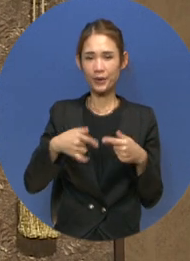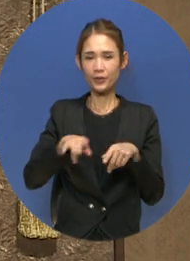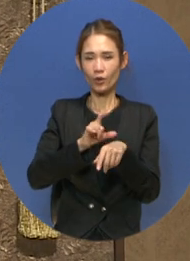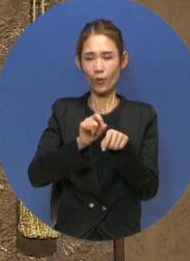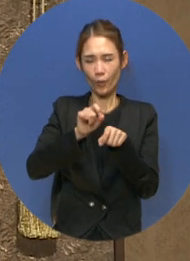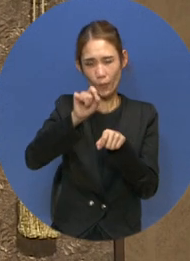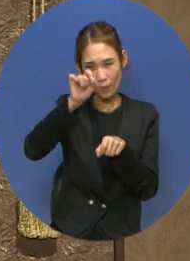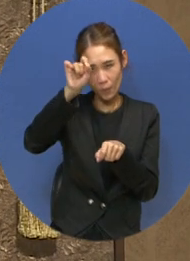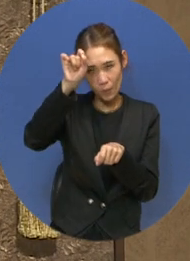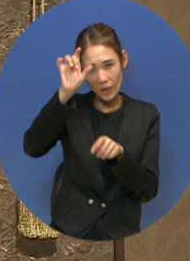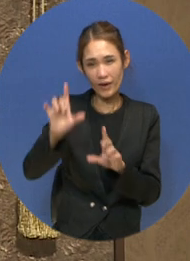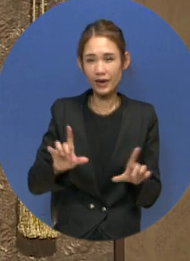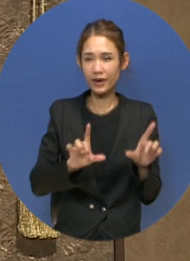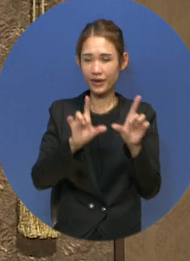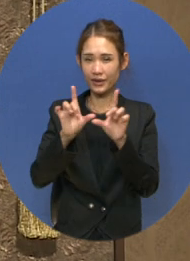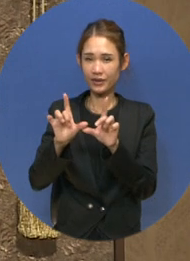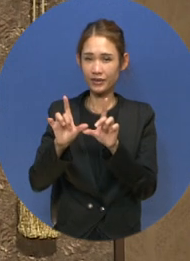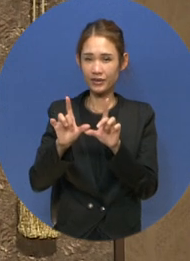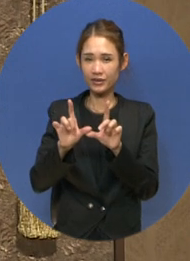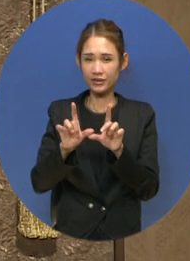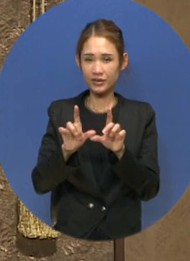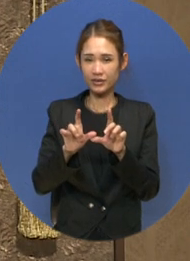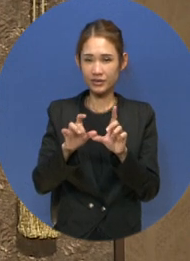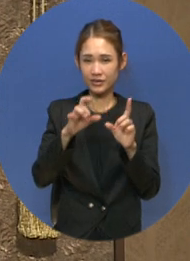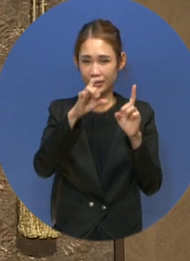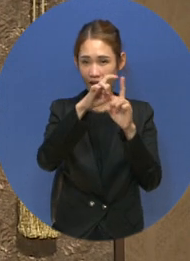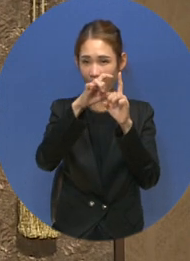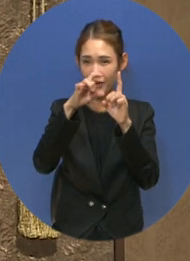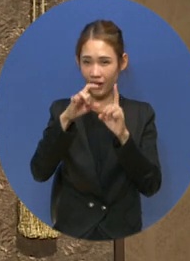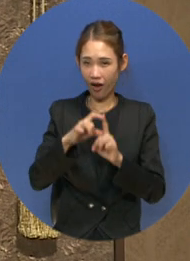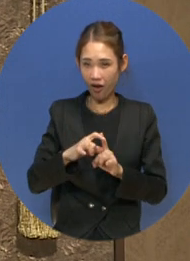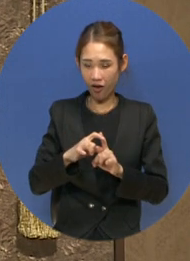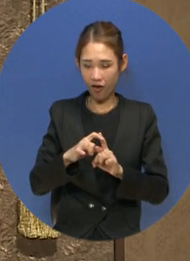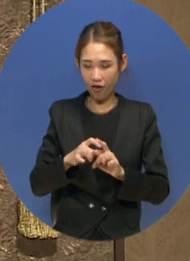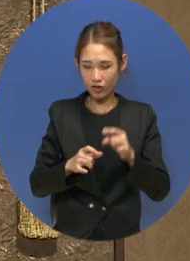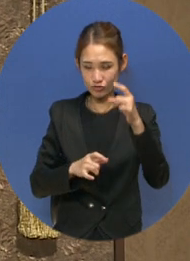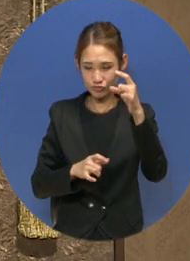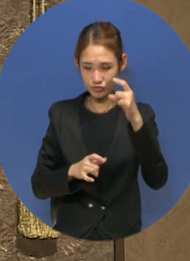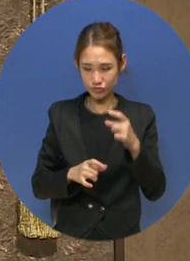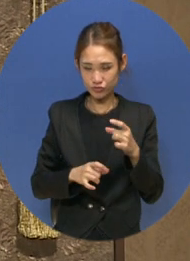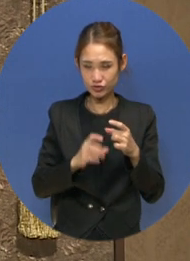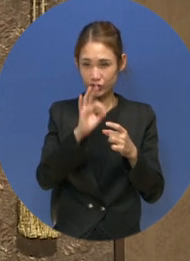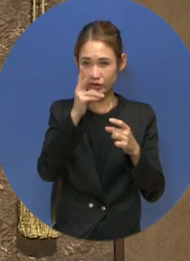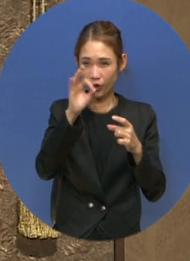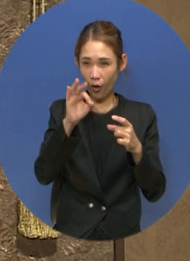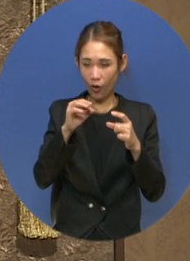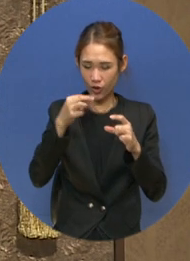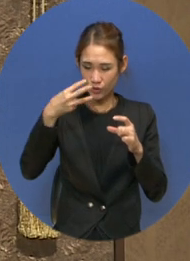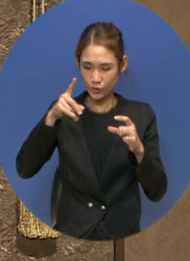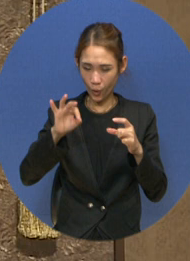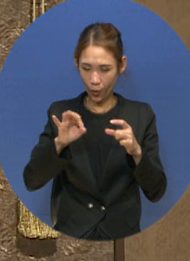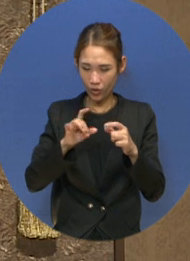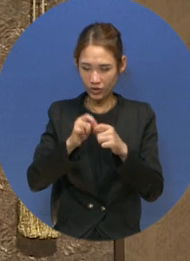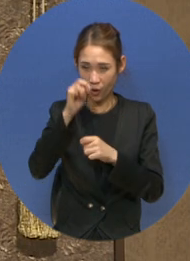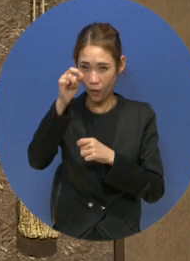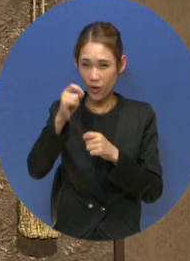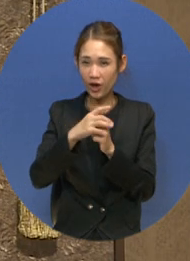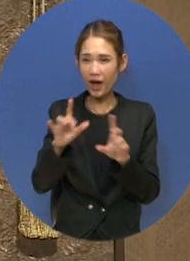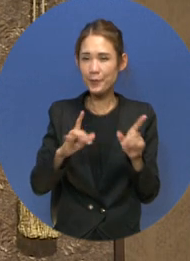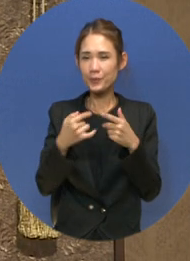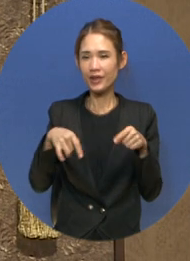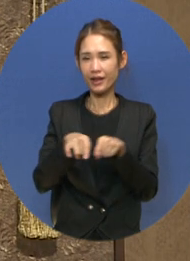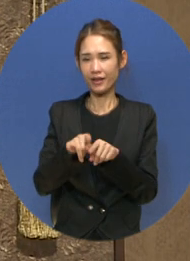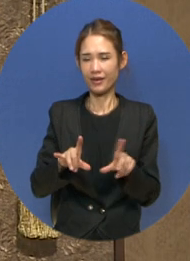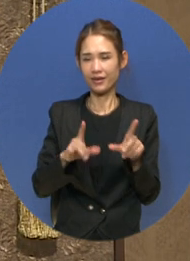살자라는 영등포의 영과 롱 길게 함께 살자라는 영롱 프로젝트인데요. 이것은